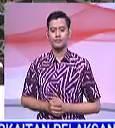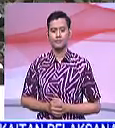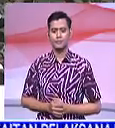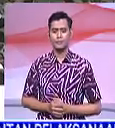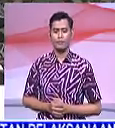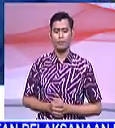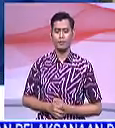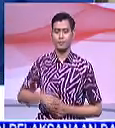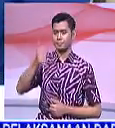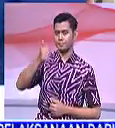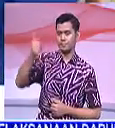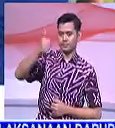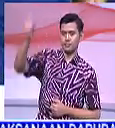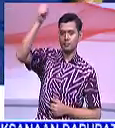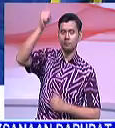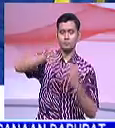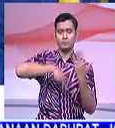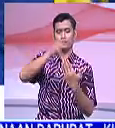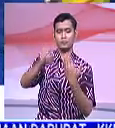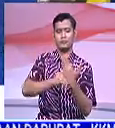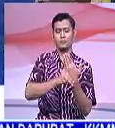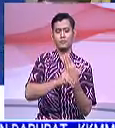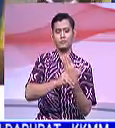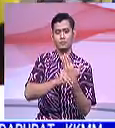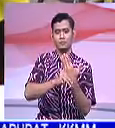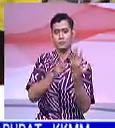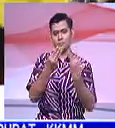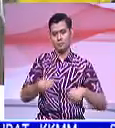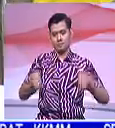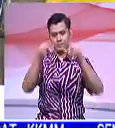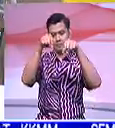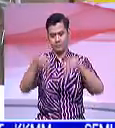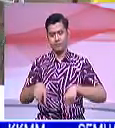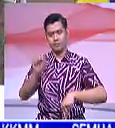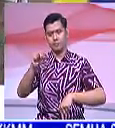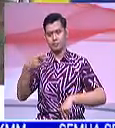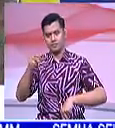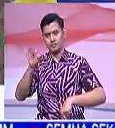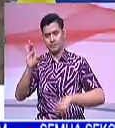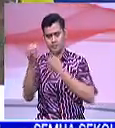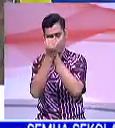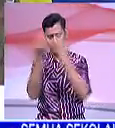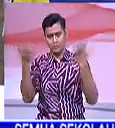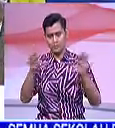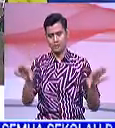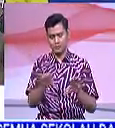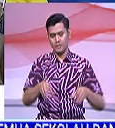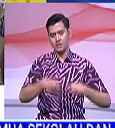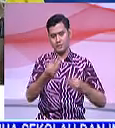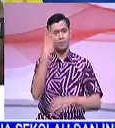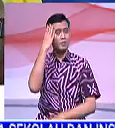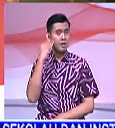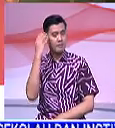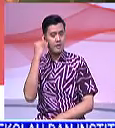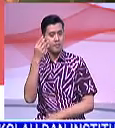menurut pengarang program etika at masjid Muhammad Safitri Muhammad Nazir pelaksanaan program memberi pengalaman bermakna kepada semua